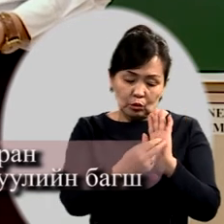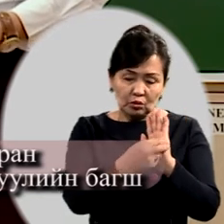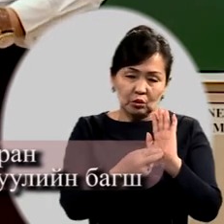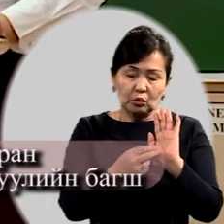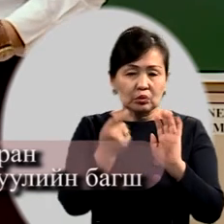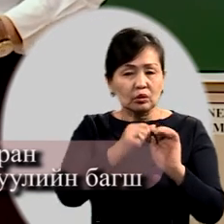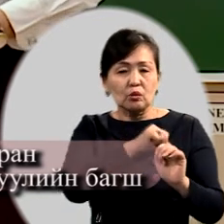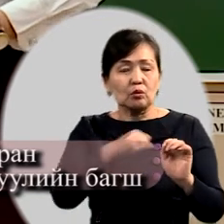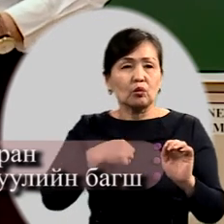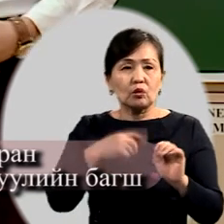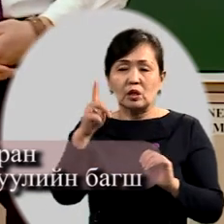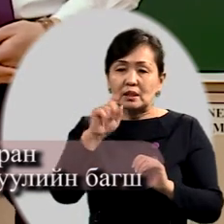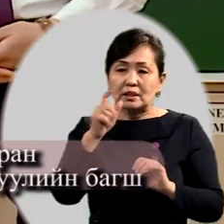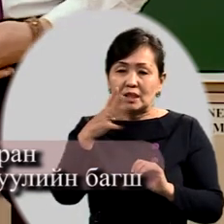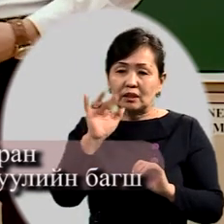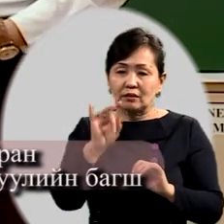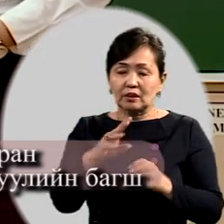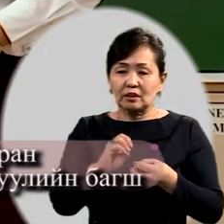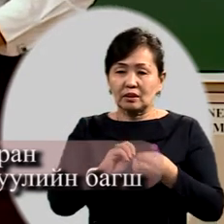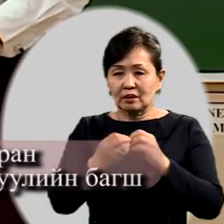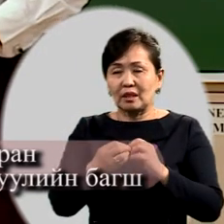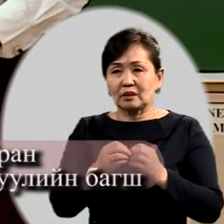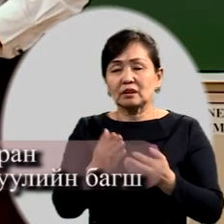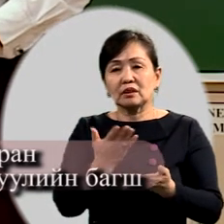суреттеріңді сызуларыңа болады.